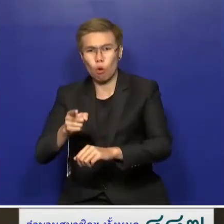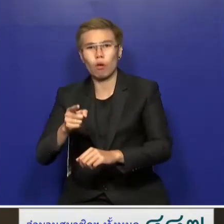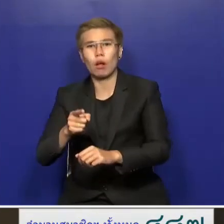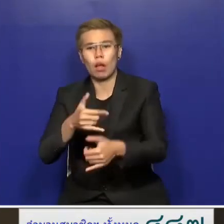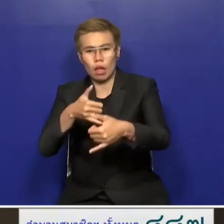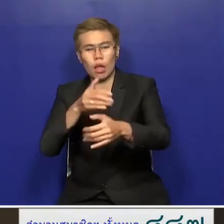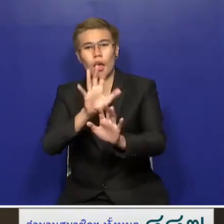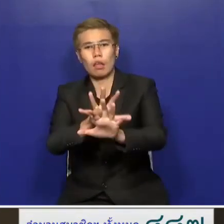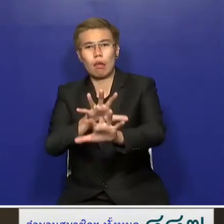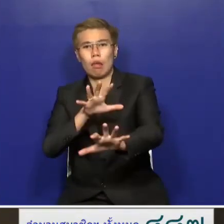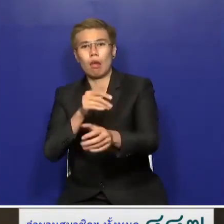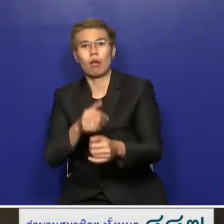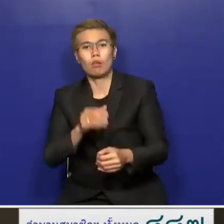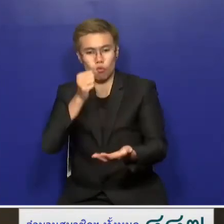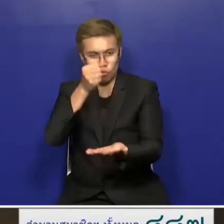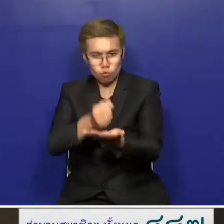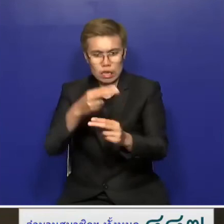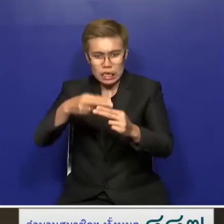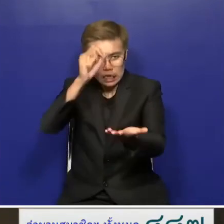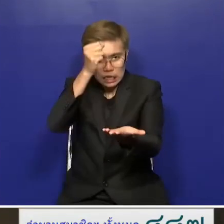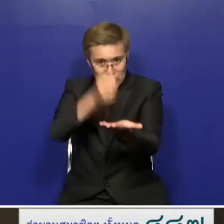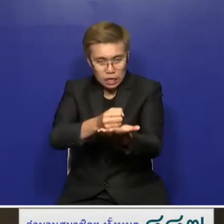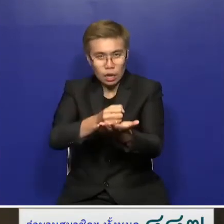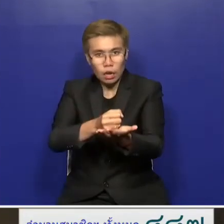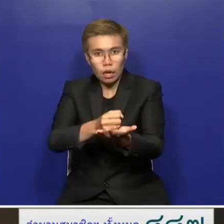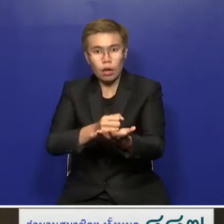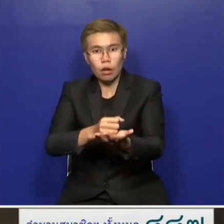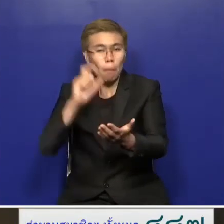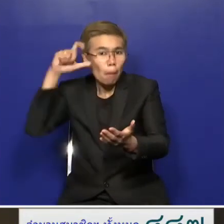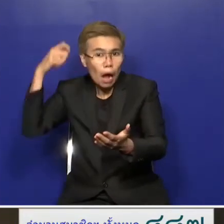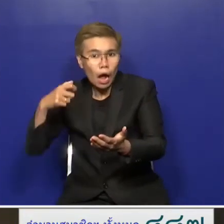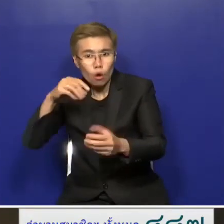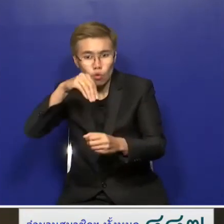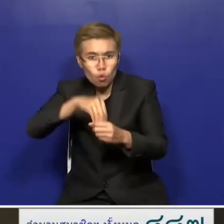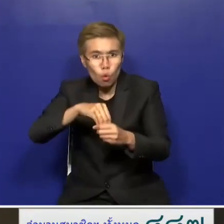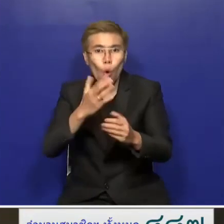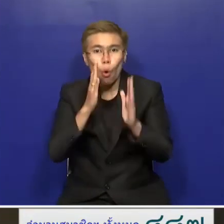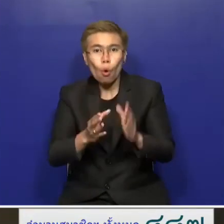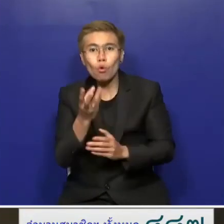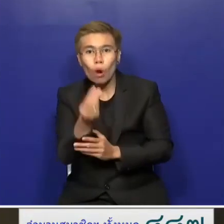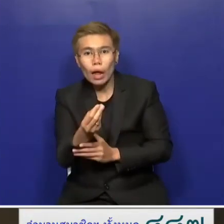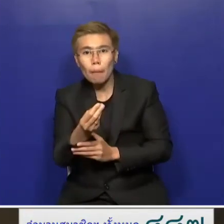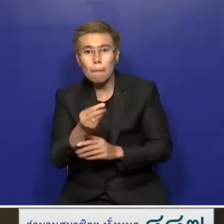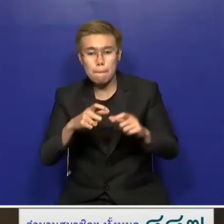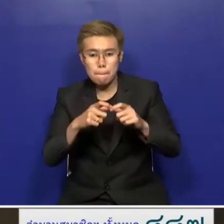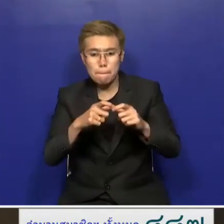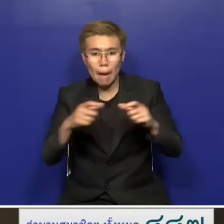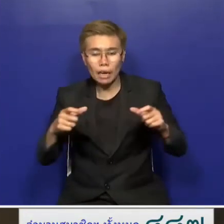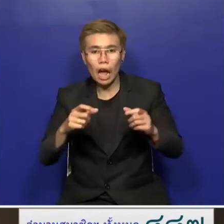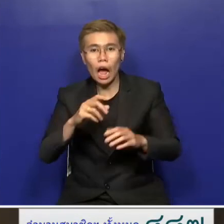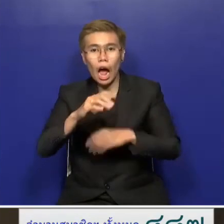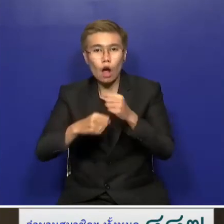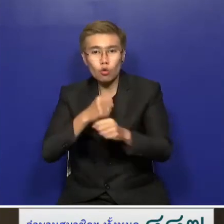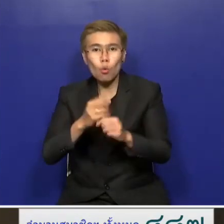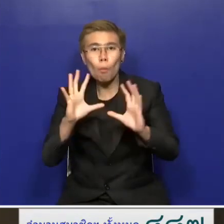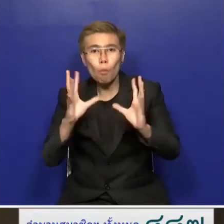เพื่อจะได้รู้ว่าแงงานอยู่บ้านใครเท่าไร แล้วคนไหนougบัรหมดอายุที่มัต